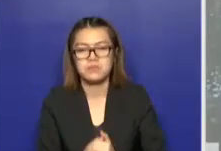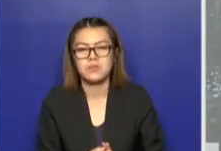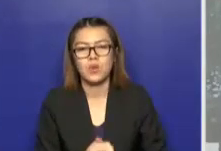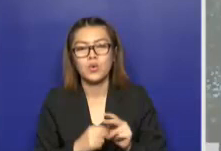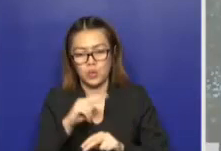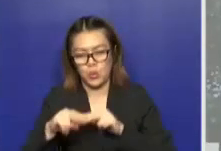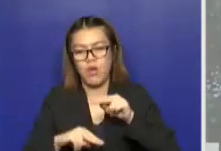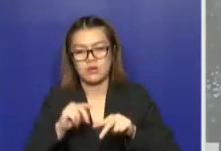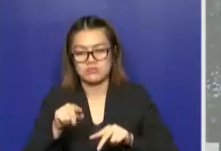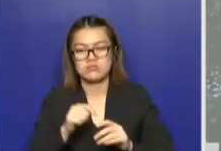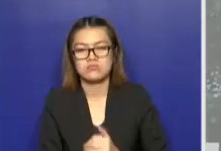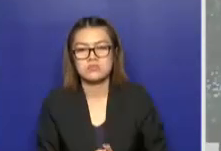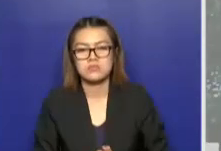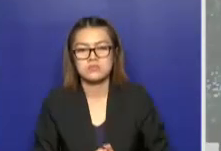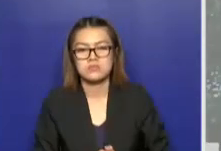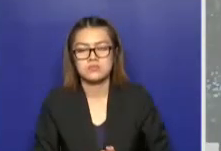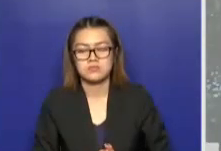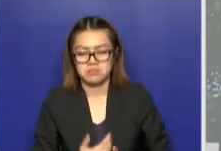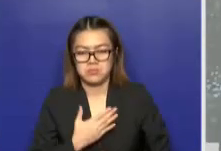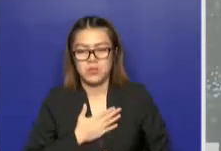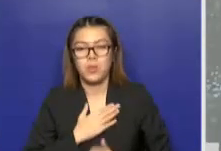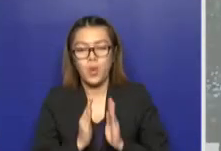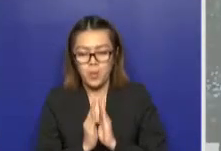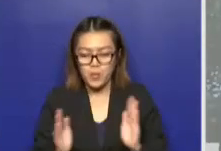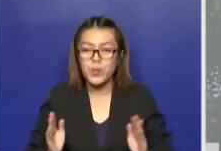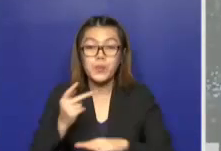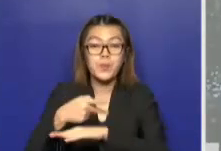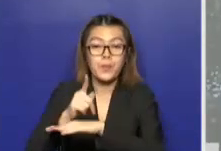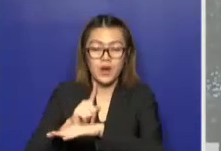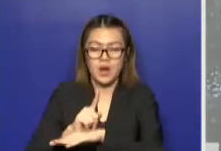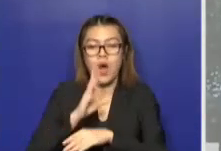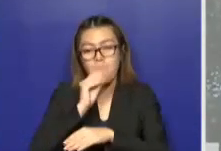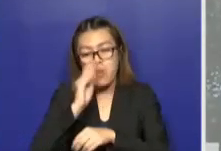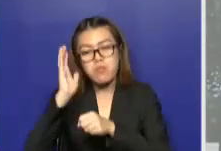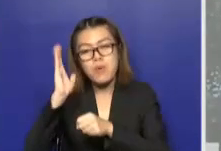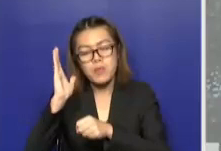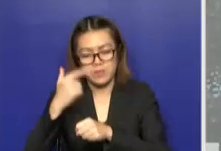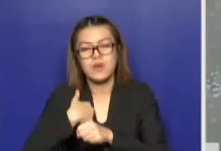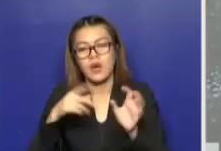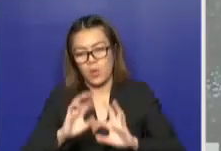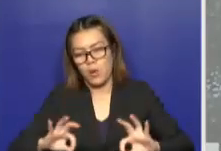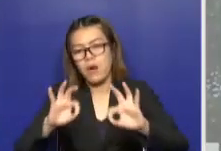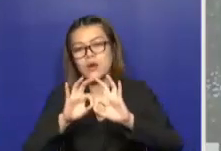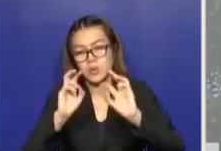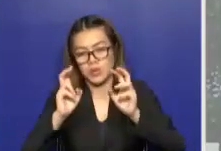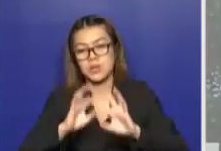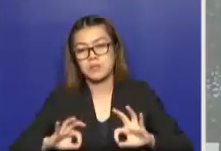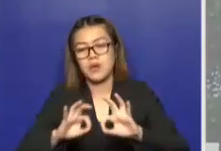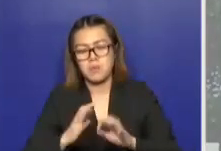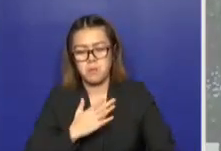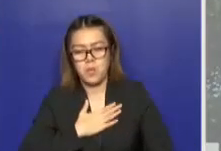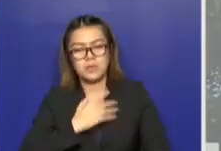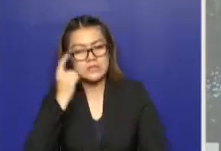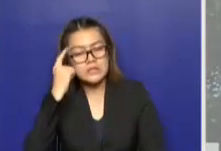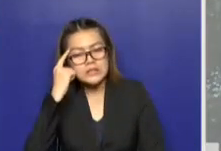แลนะครับทั้งนี้นะครับผมขอบคุณท่านประธานที่ให้เวลาพูดนะครับแล้วผมว่าประเด็นนี้เป็นประเด็นที่สำคัญเพราะผมคิดว่า